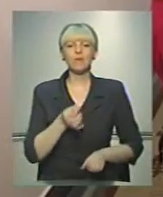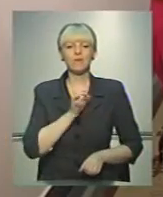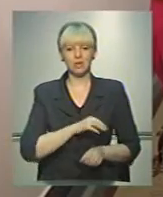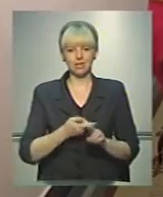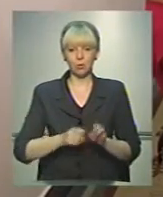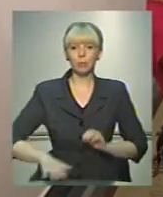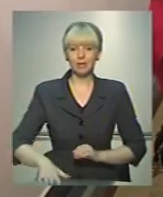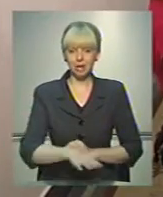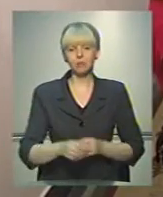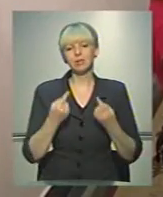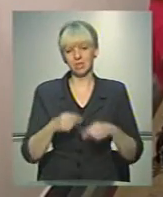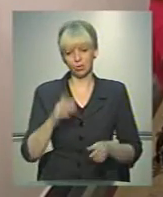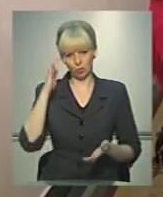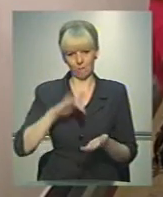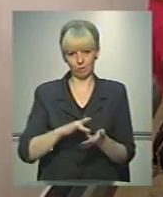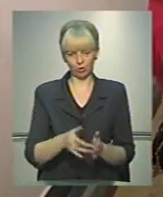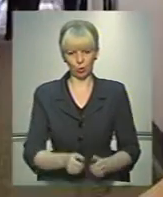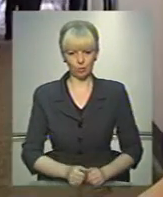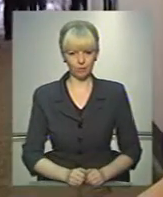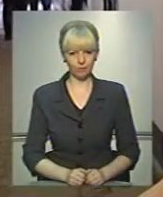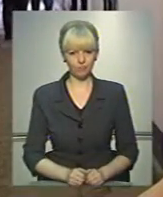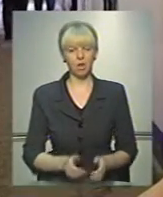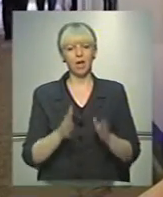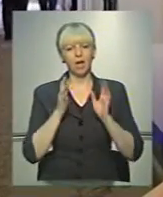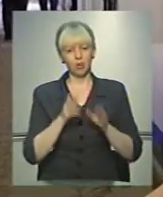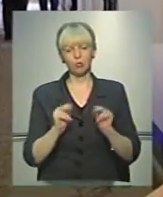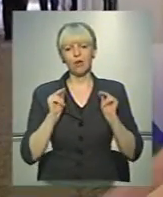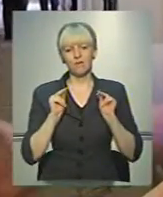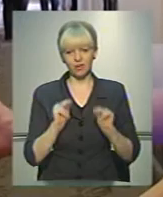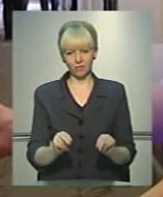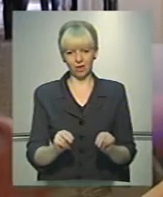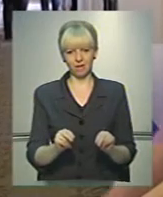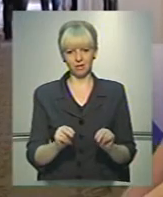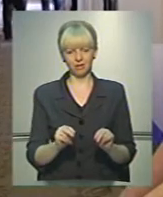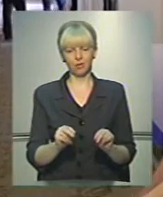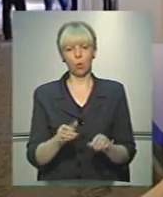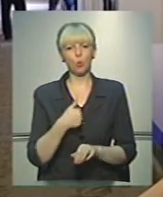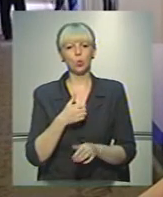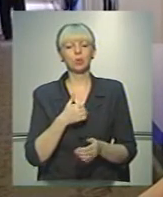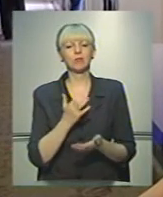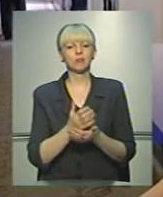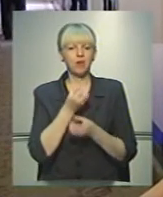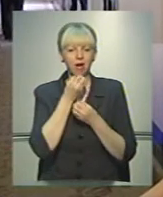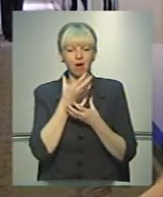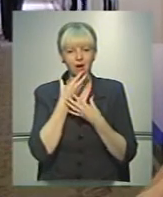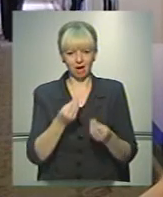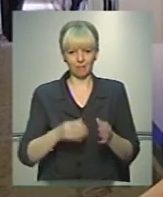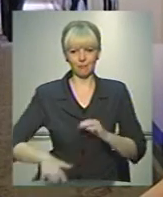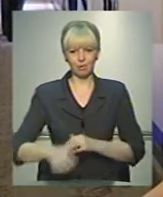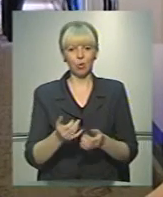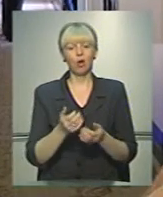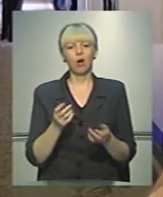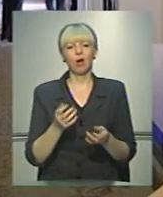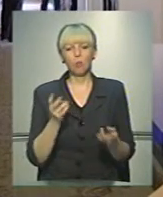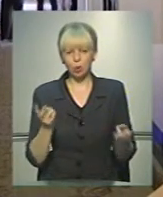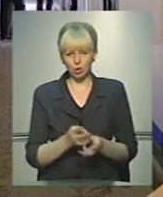цю територію з іншою метою. Все відкрите. Будемо відверті і чесні. Тобто в нас є дуже гарна територія, яку потрібно